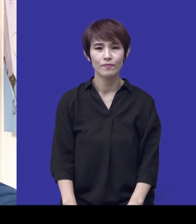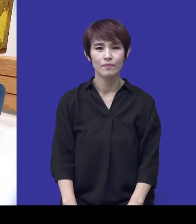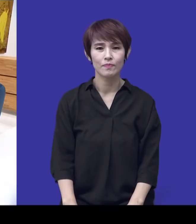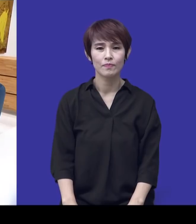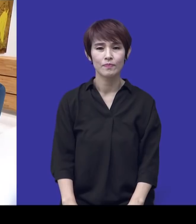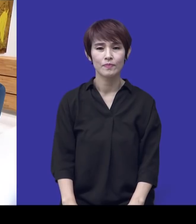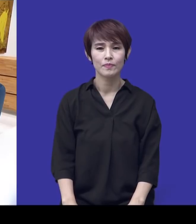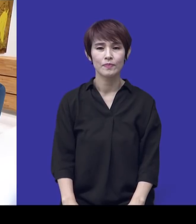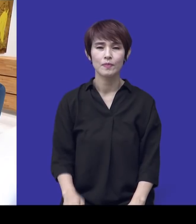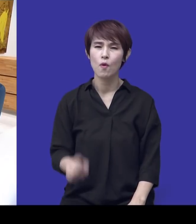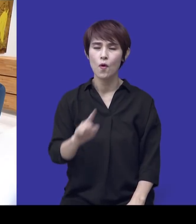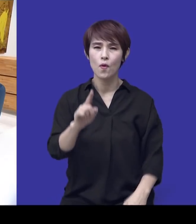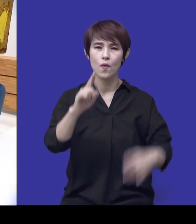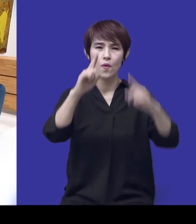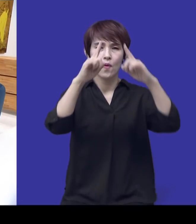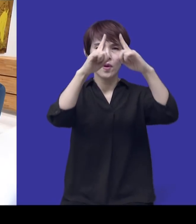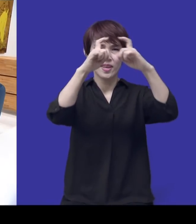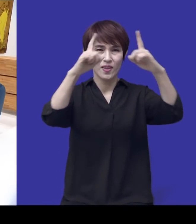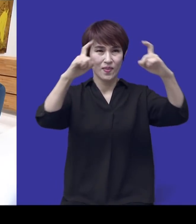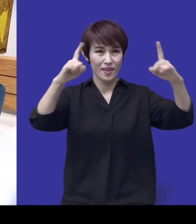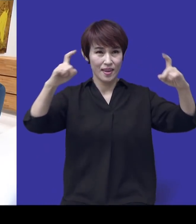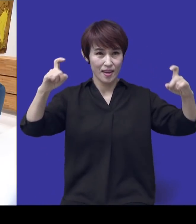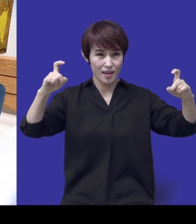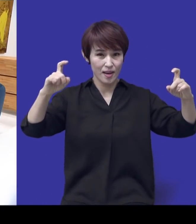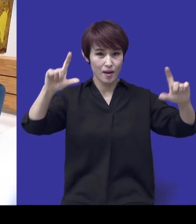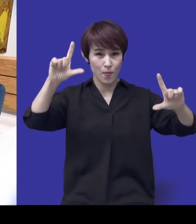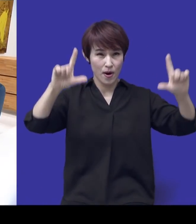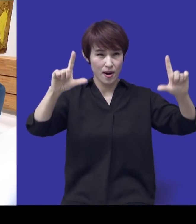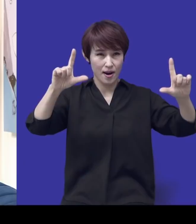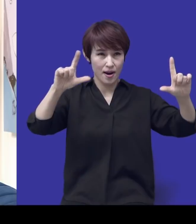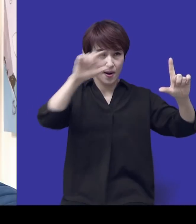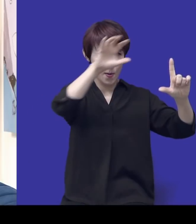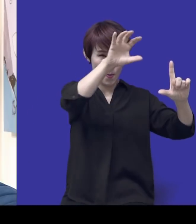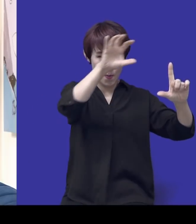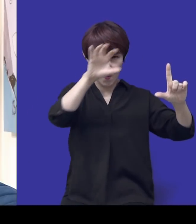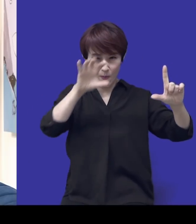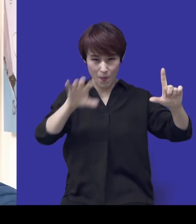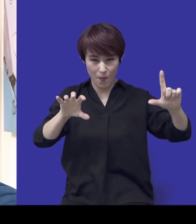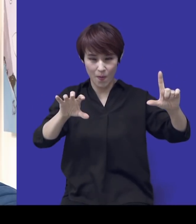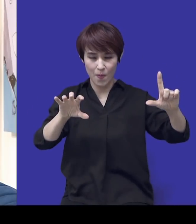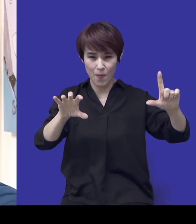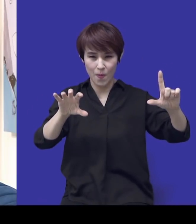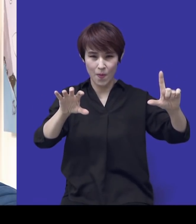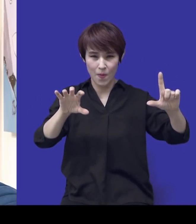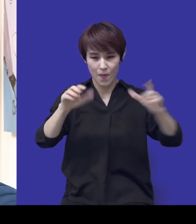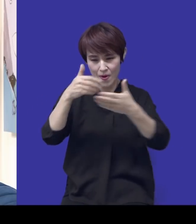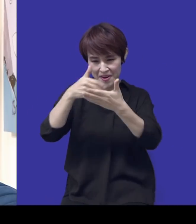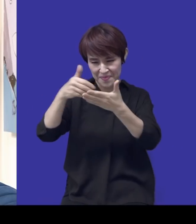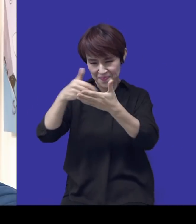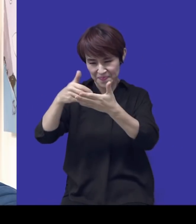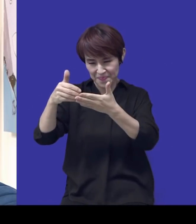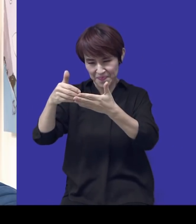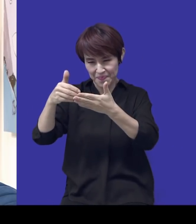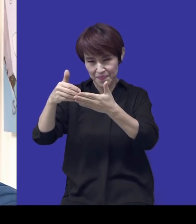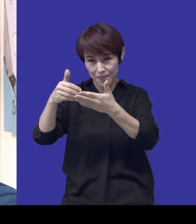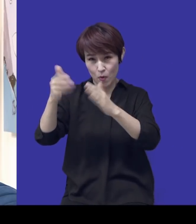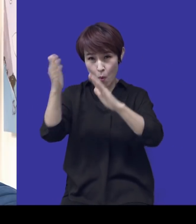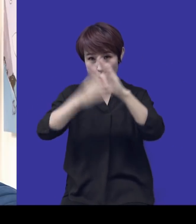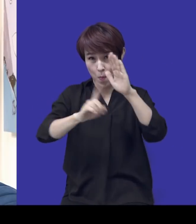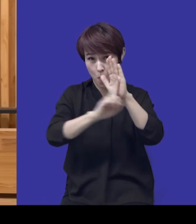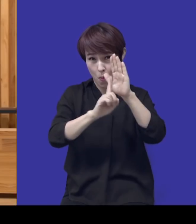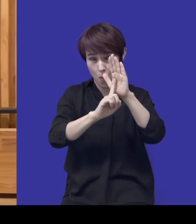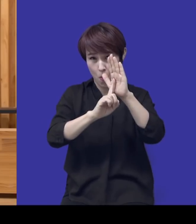기와집의 어떤 실루엣을 따서 이 칼라를 만들어서 네. 공모전에도 나갔는데 거기서